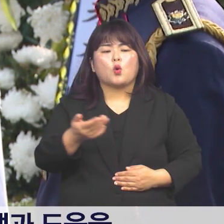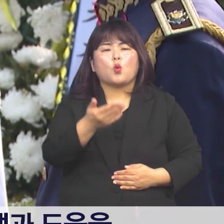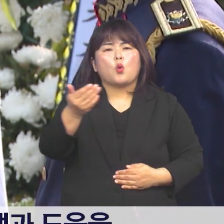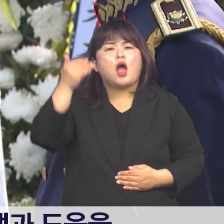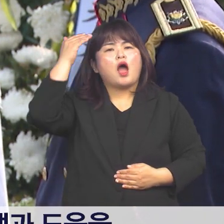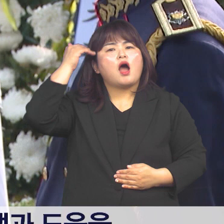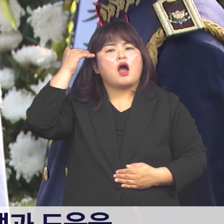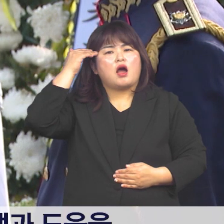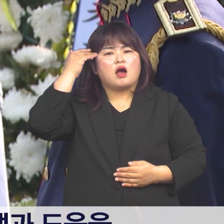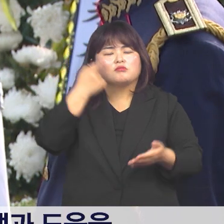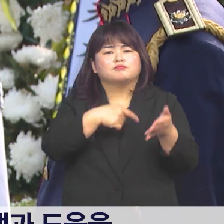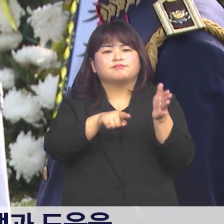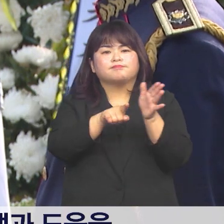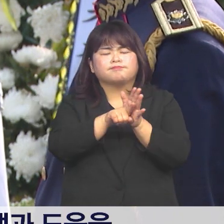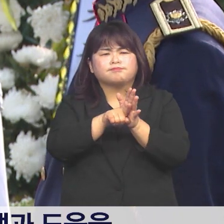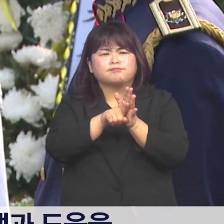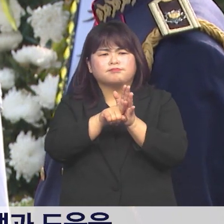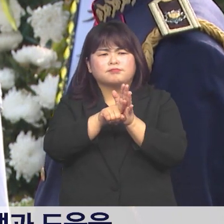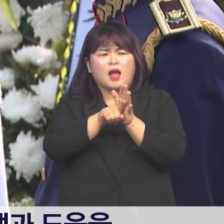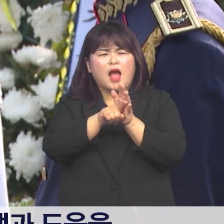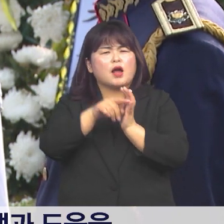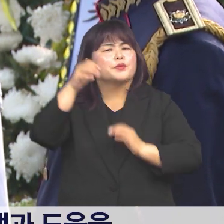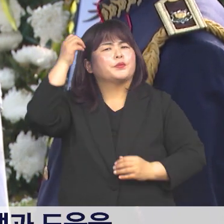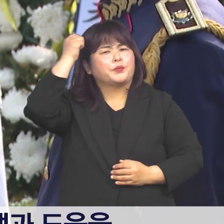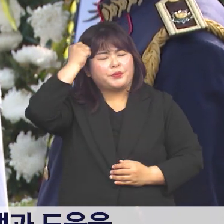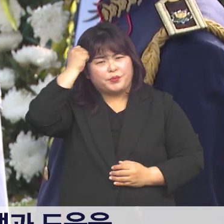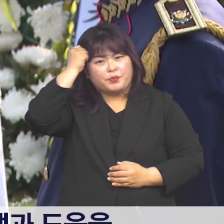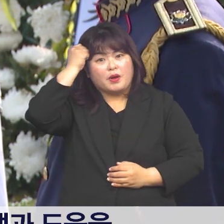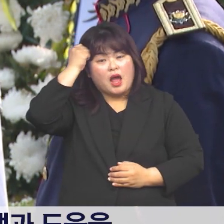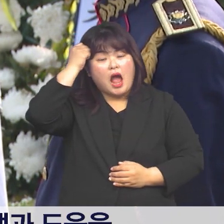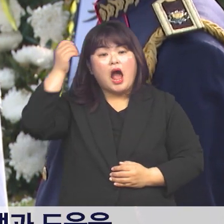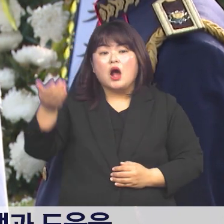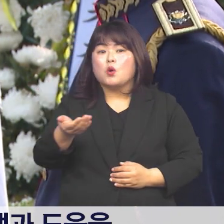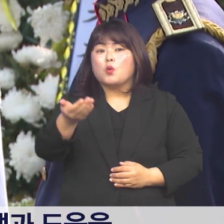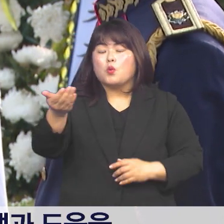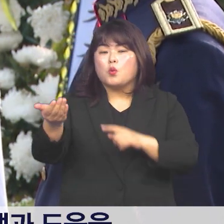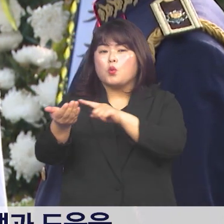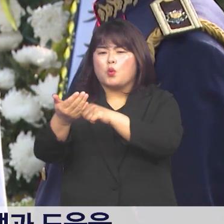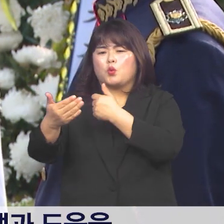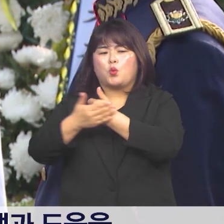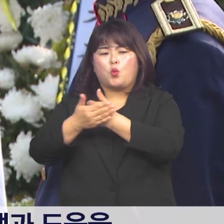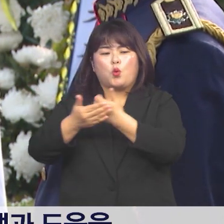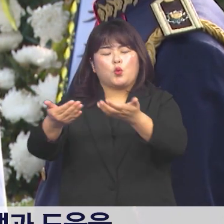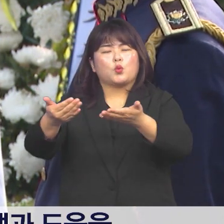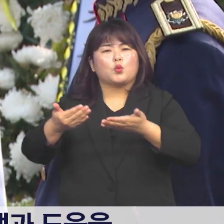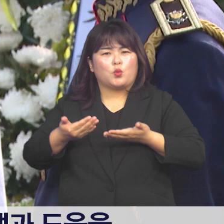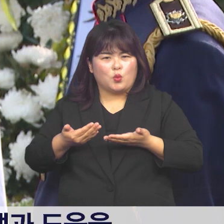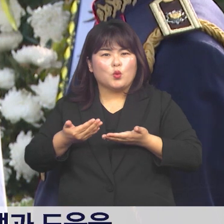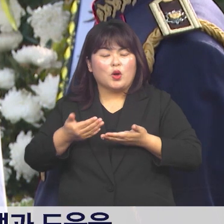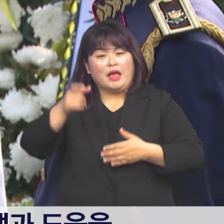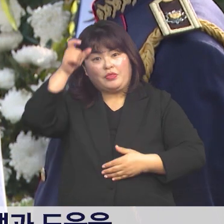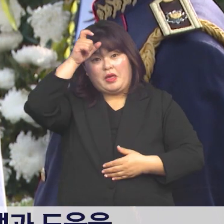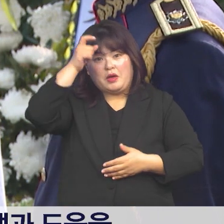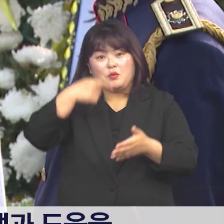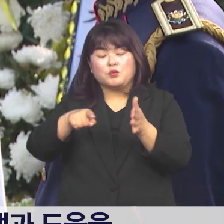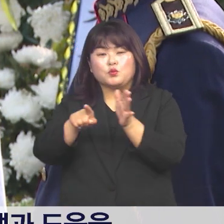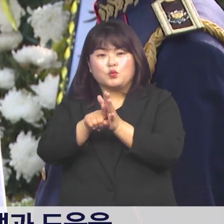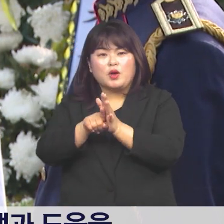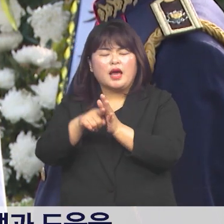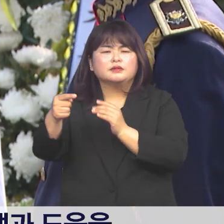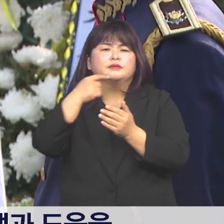we Koreans never forget the sacrifice and helps of Turkey